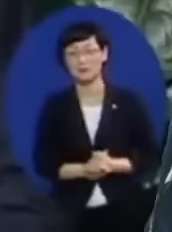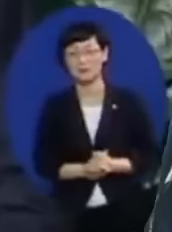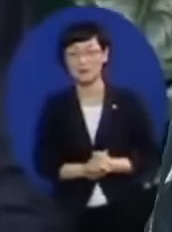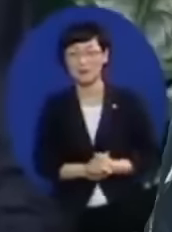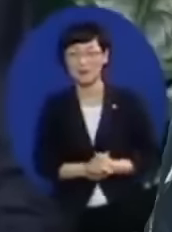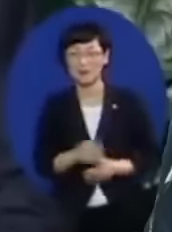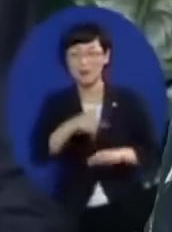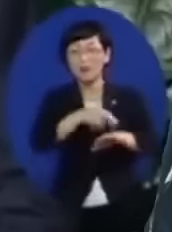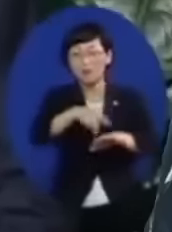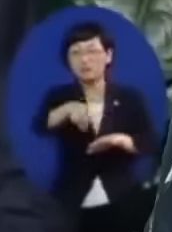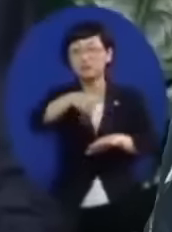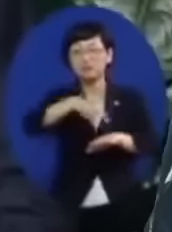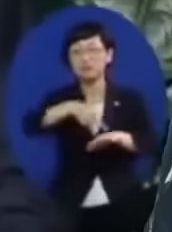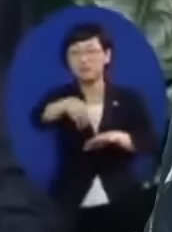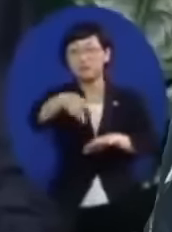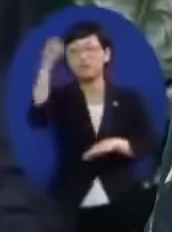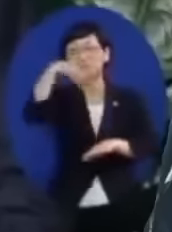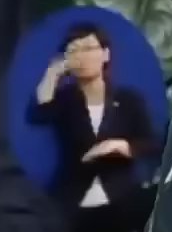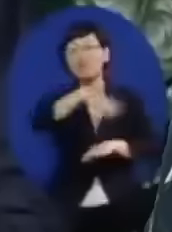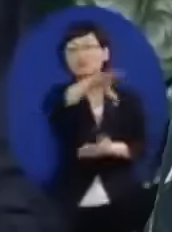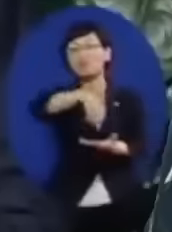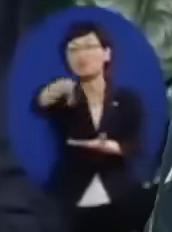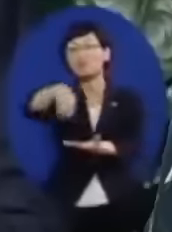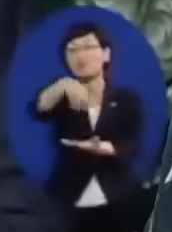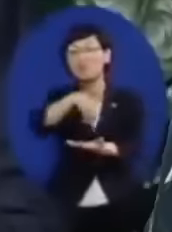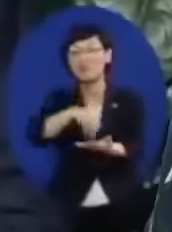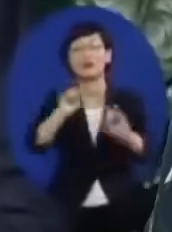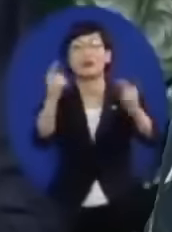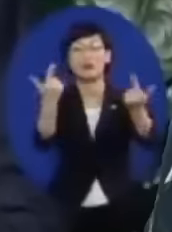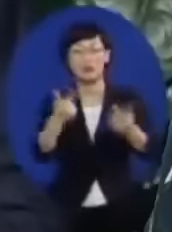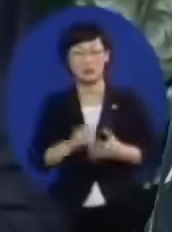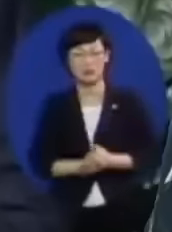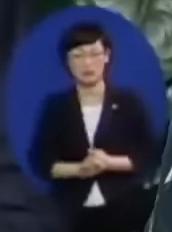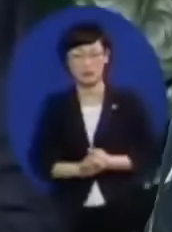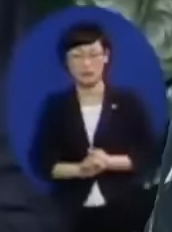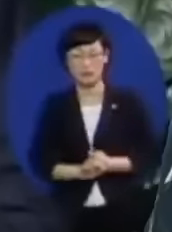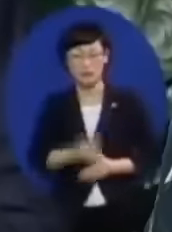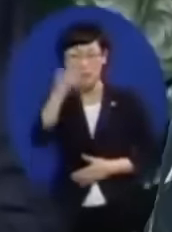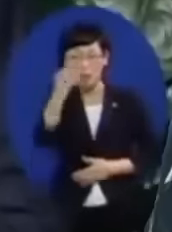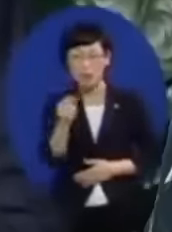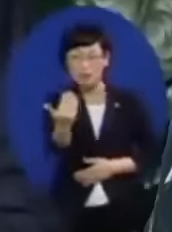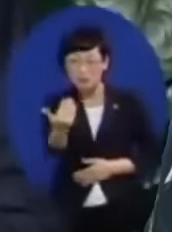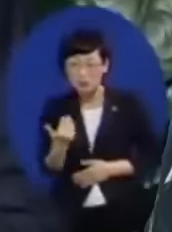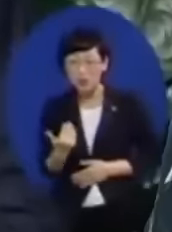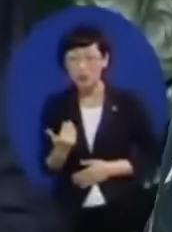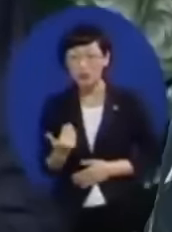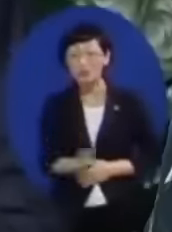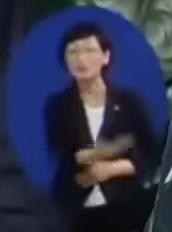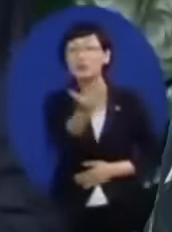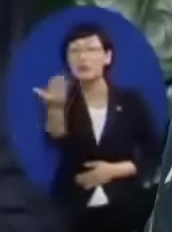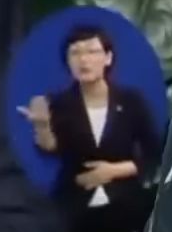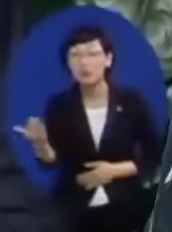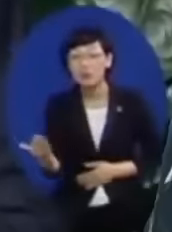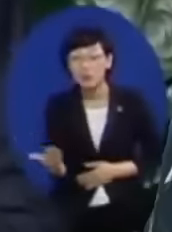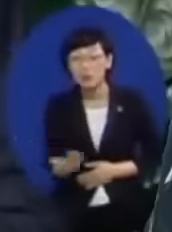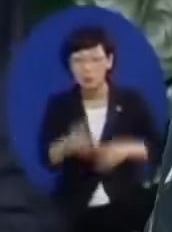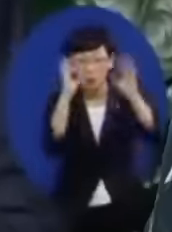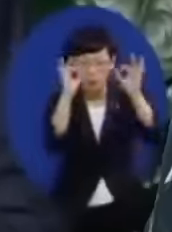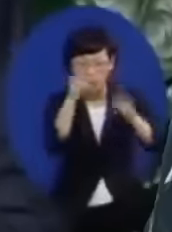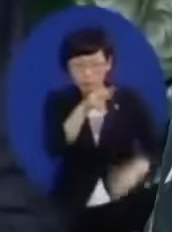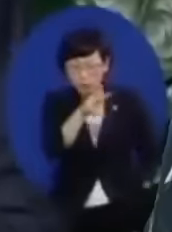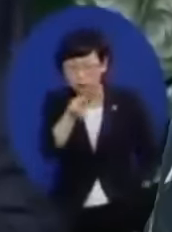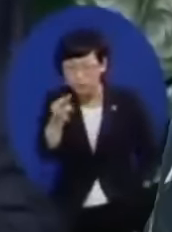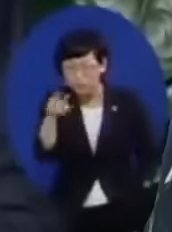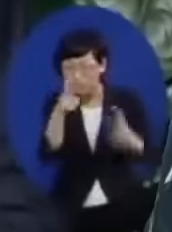어디 길거리 가다가 주워 담은 것도 아닙니다. 만세 전에 여러분을 보시고